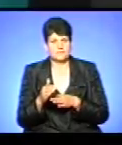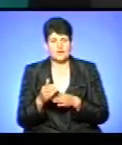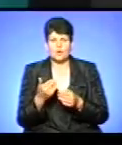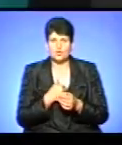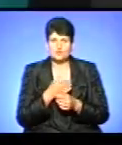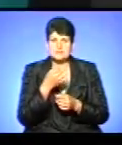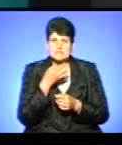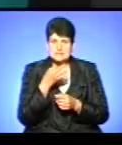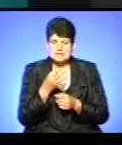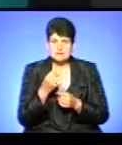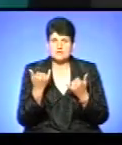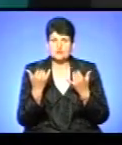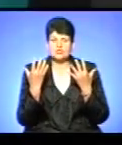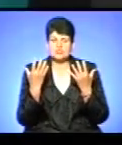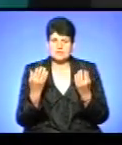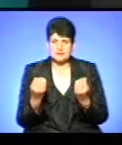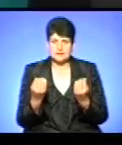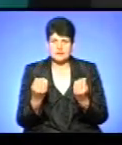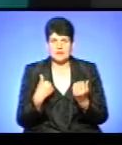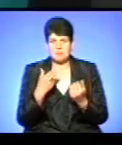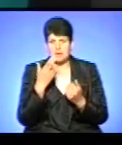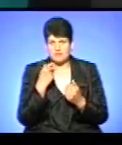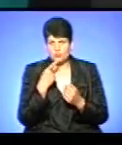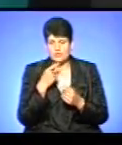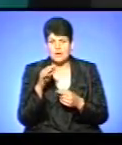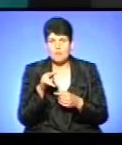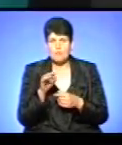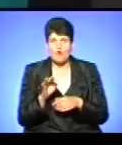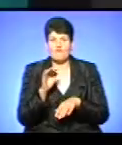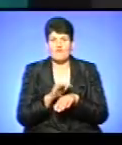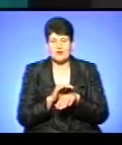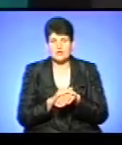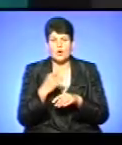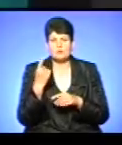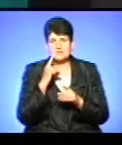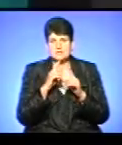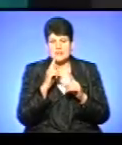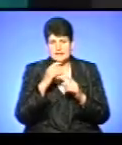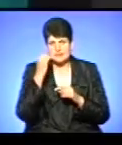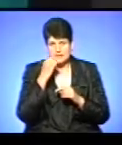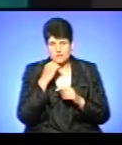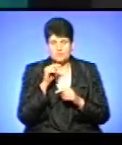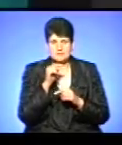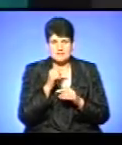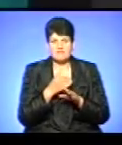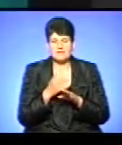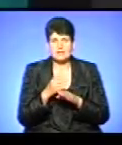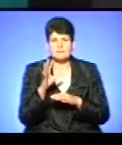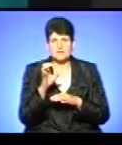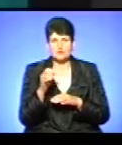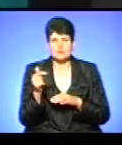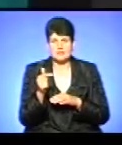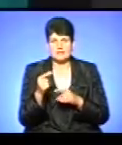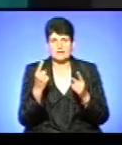Хочу сказати, що на сьогоднішній день, бо я привикла говорити по факту, обласна рада, дякуємо їм за те, виділила 500 гривень